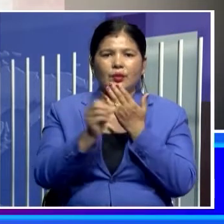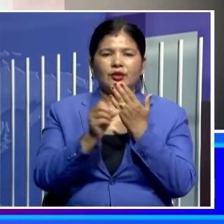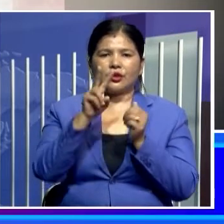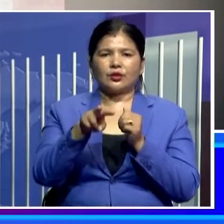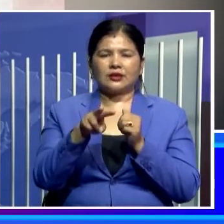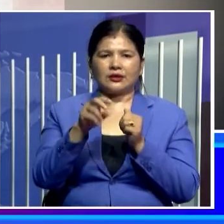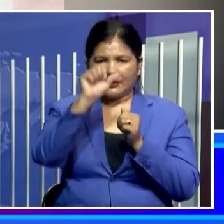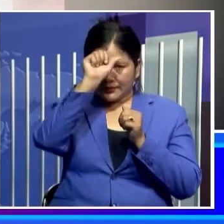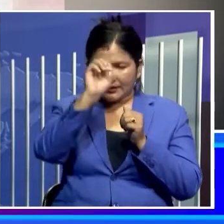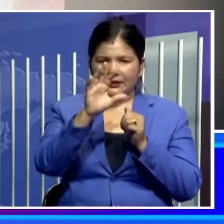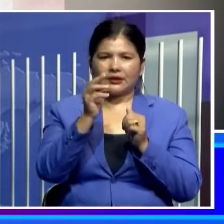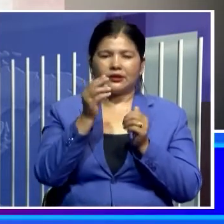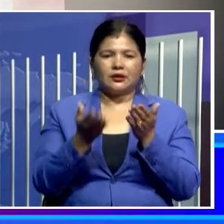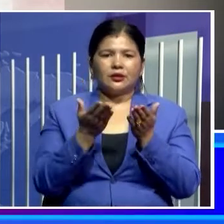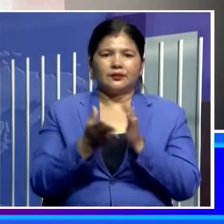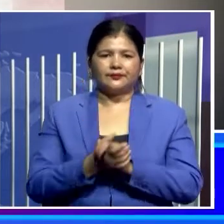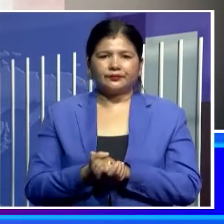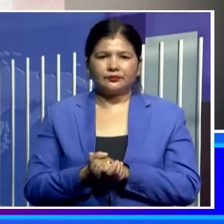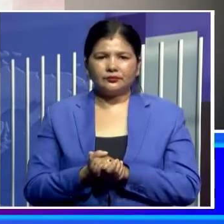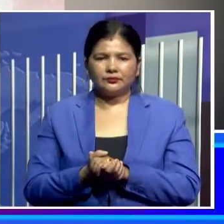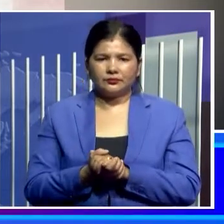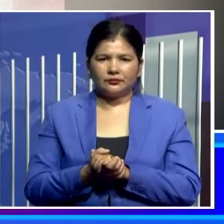अवस्थाको विषयमा जानकारी दिनुहोस् न।